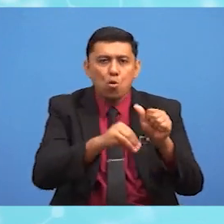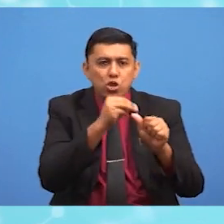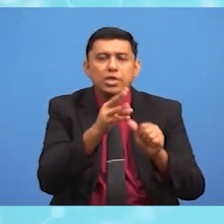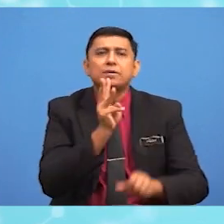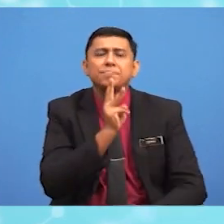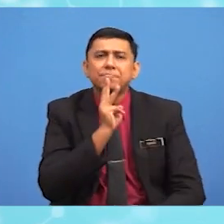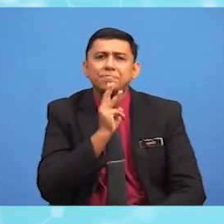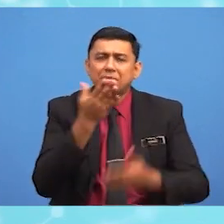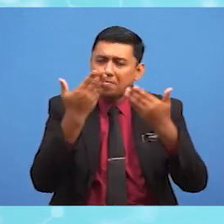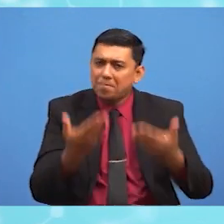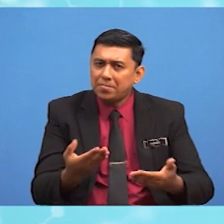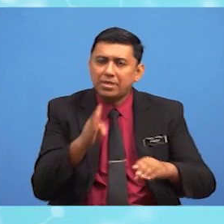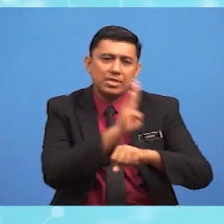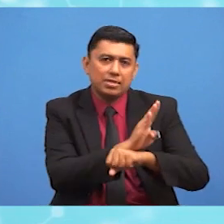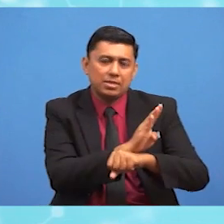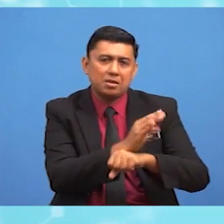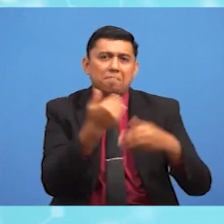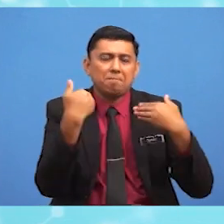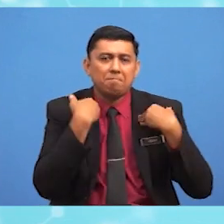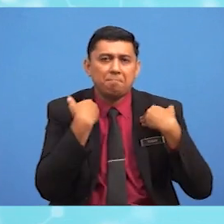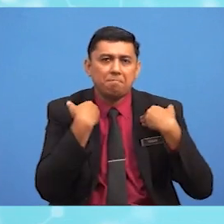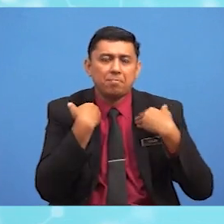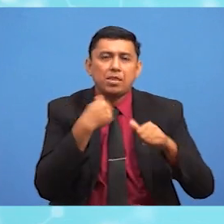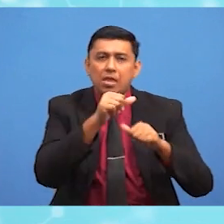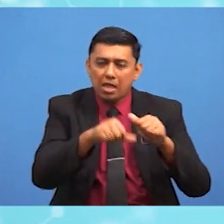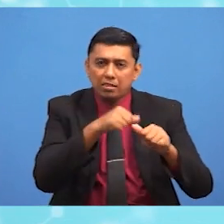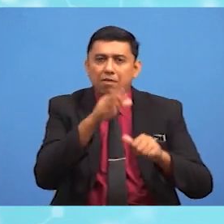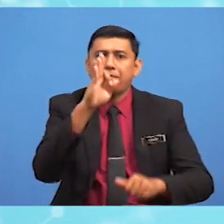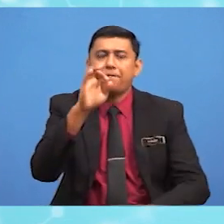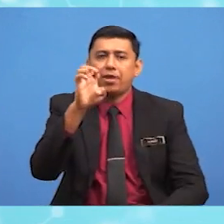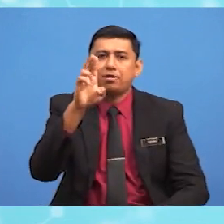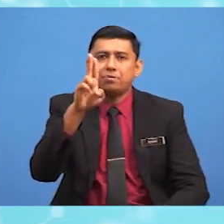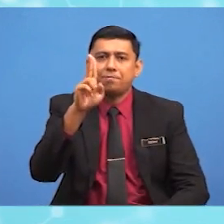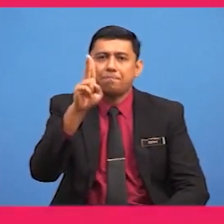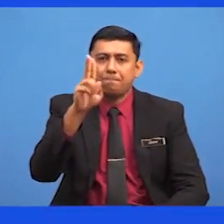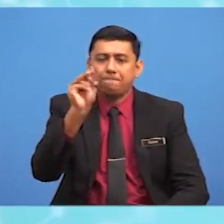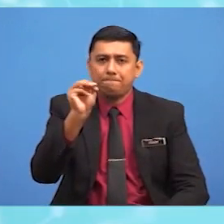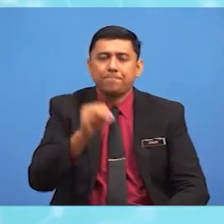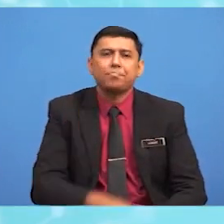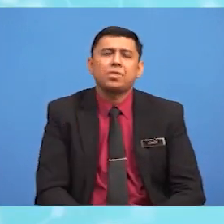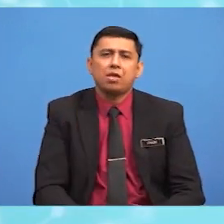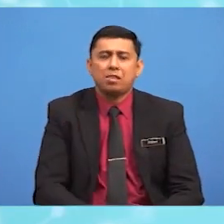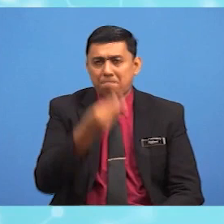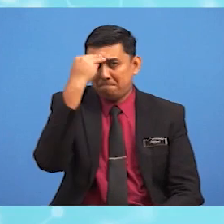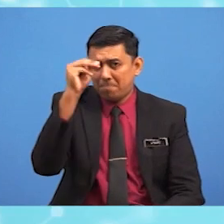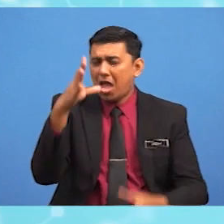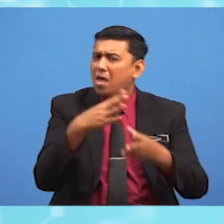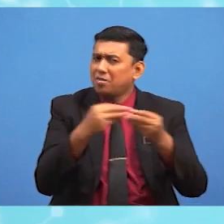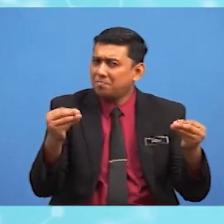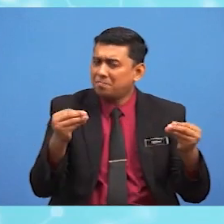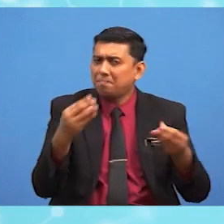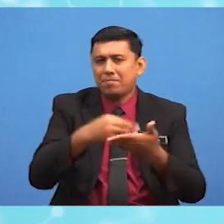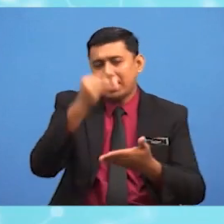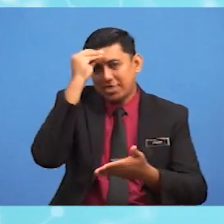Pemberat besi pula terdiri daripada atom ferum. Maka tamatlah